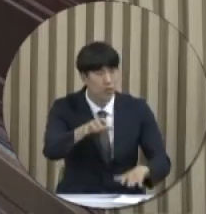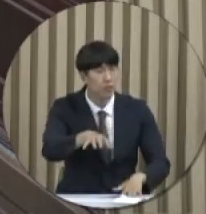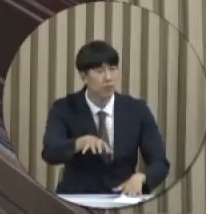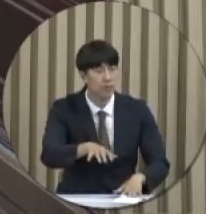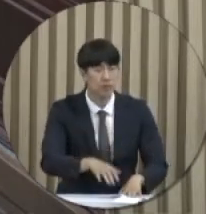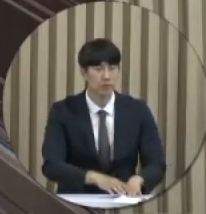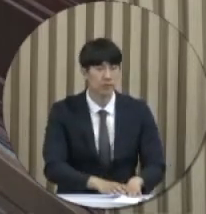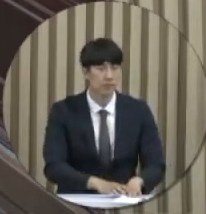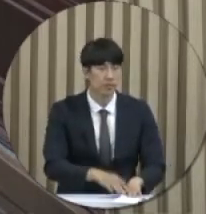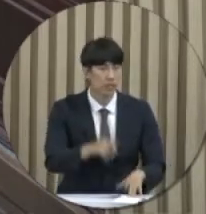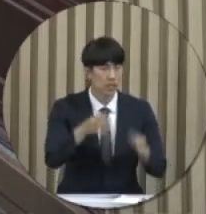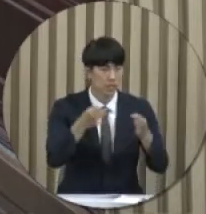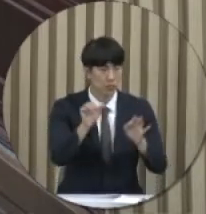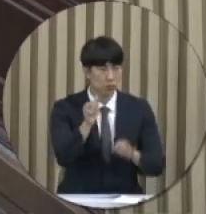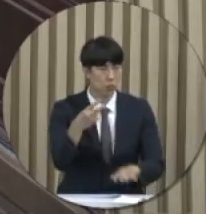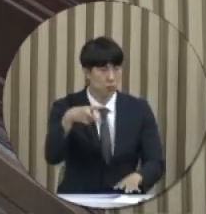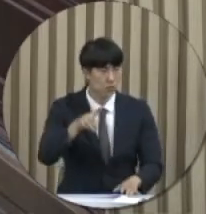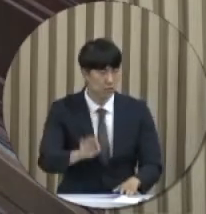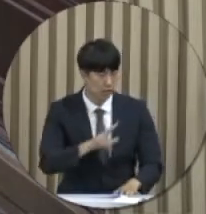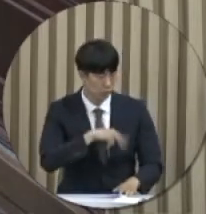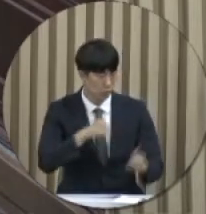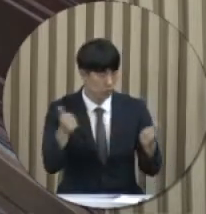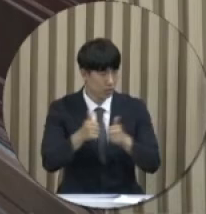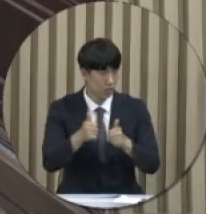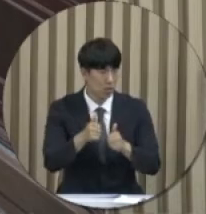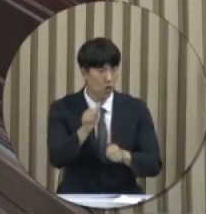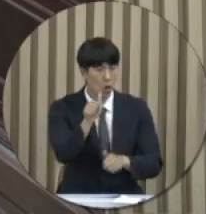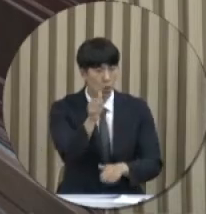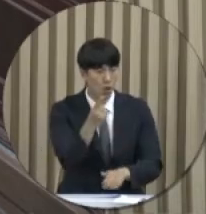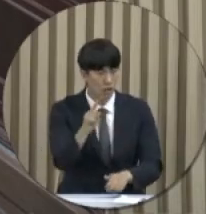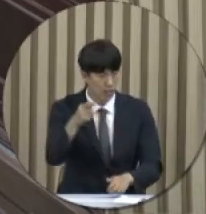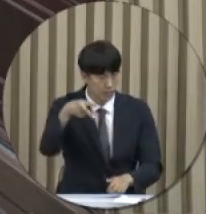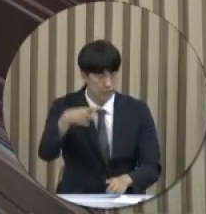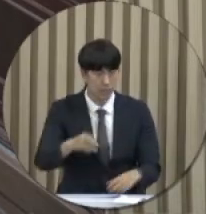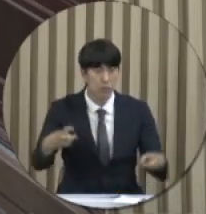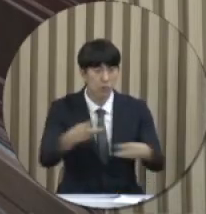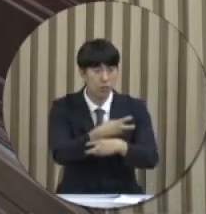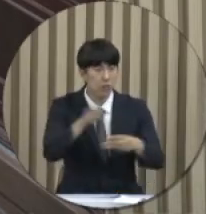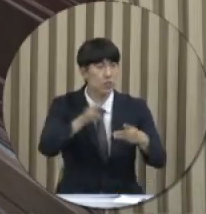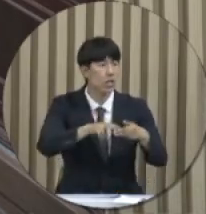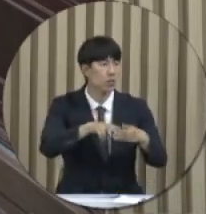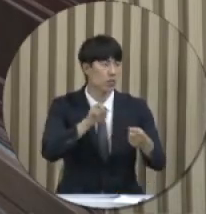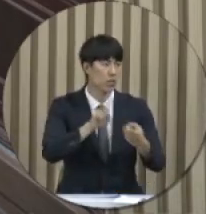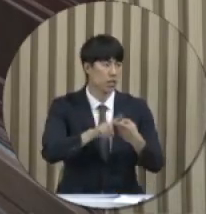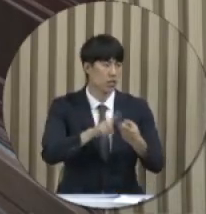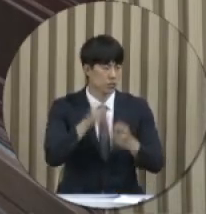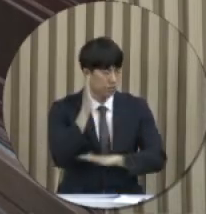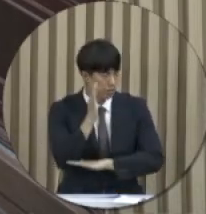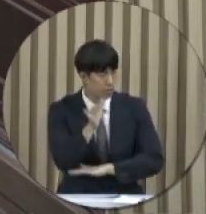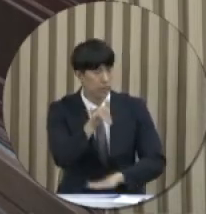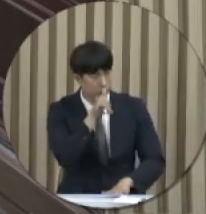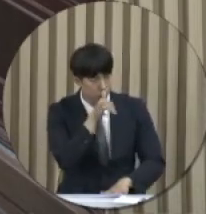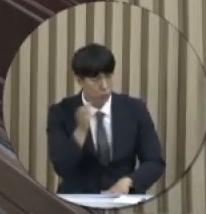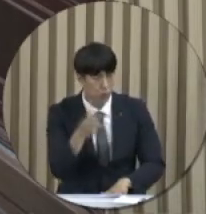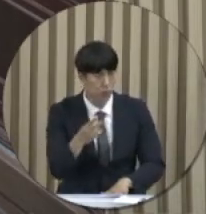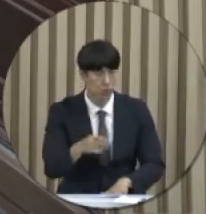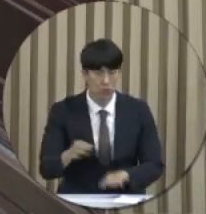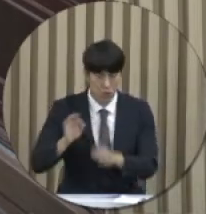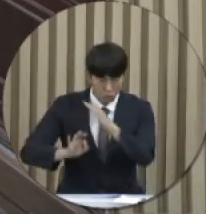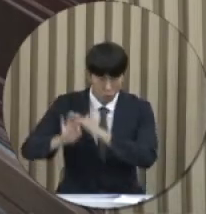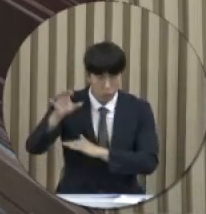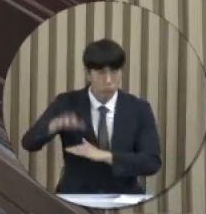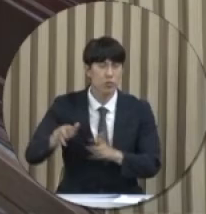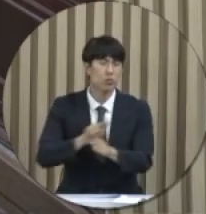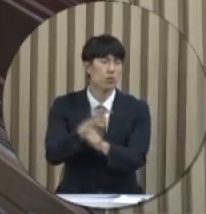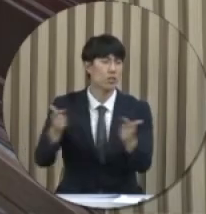존경하는 김효상 의원님께서 환승센터에 대한 부분들도 말씀해 주셨고요. 이러한 그 동북권의 여러 가지